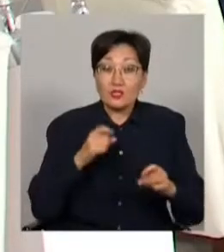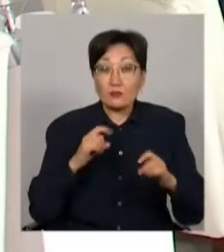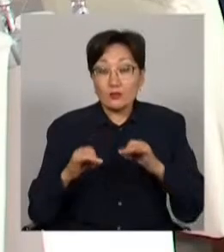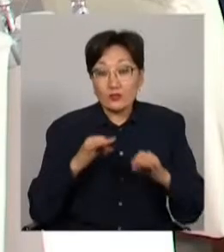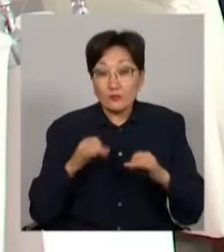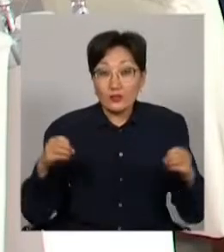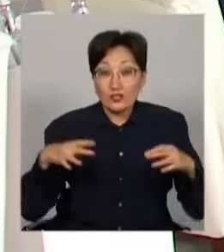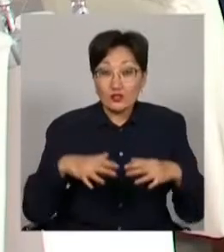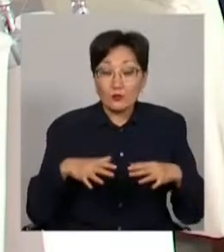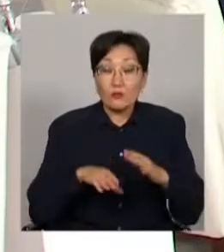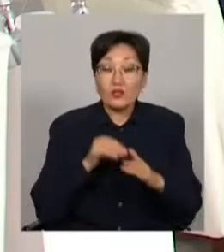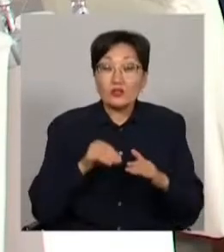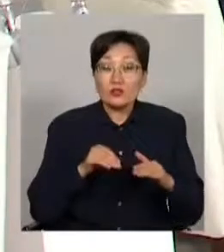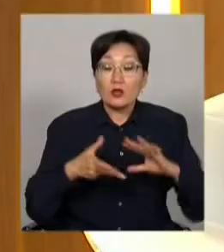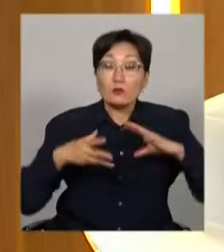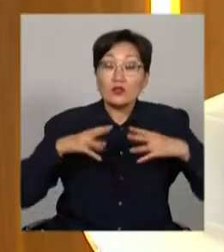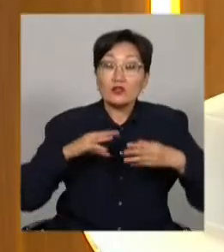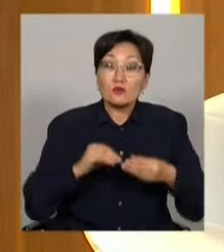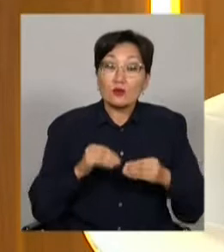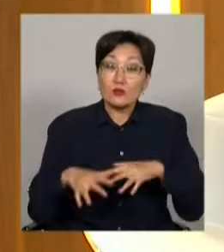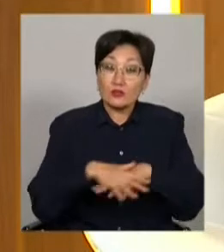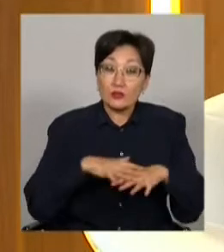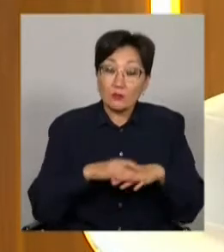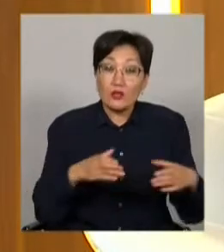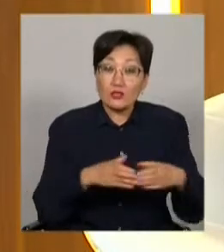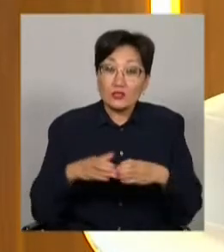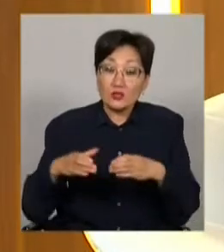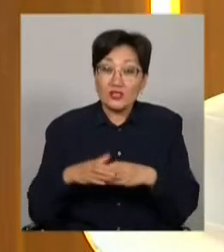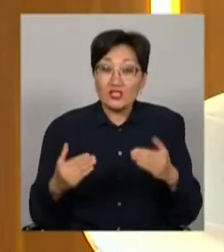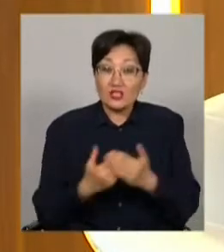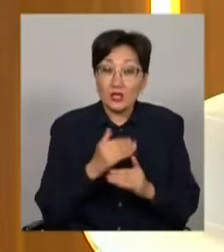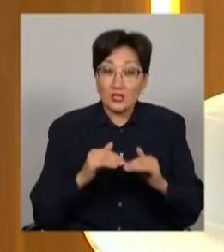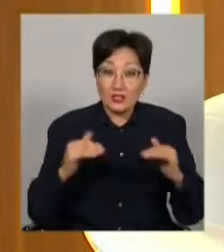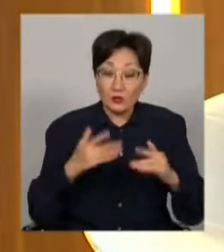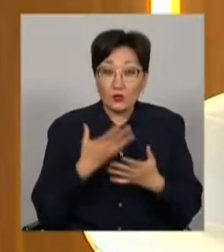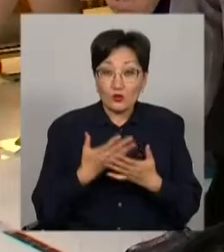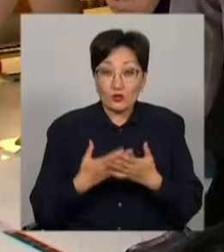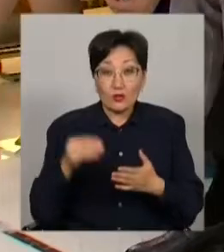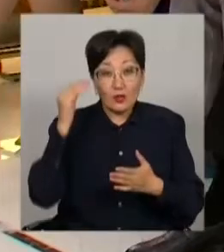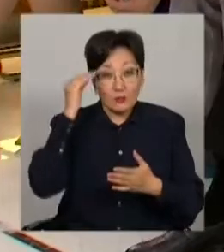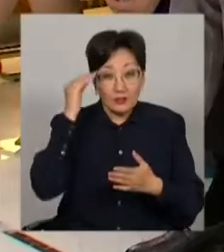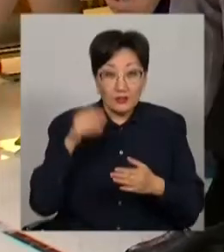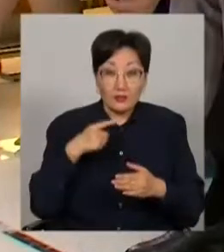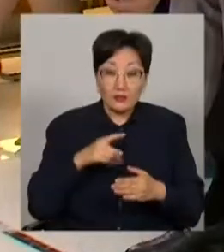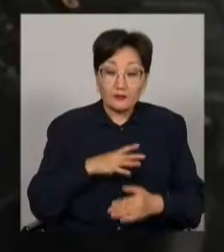алаңына жиналғандар референдум қорытындысы қоғамдық топтасудың жаңа деңгейін көрсетті деген ойды алға тартты.